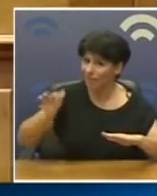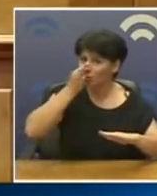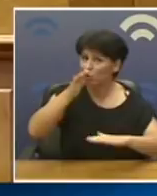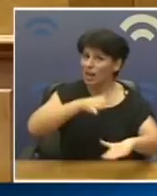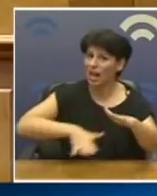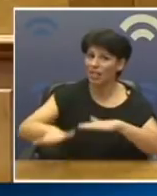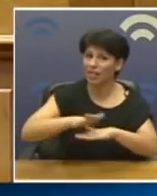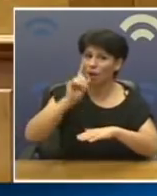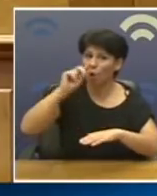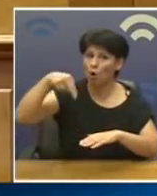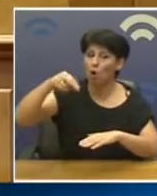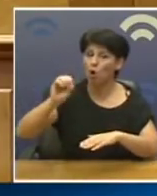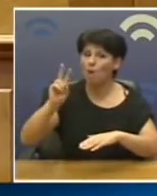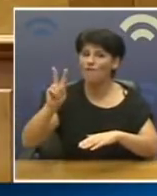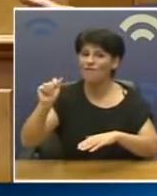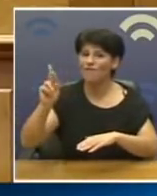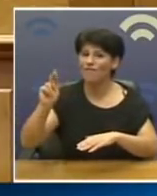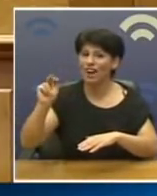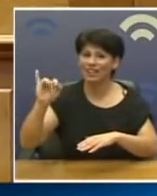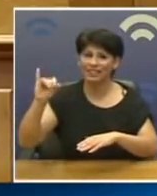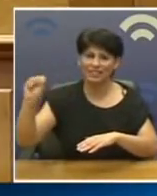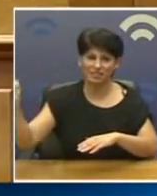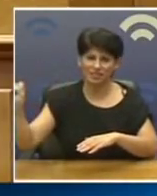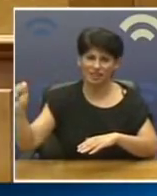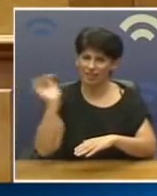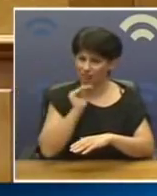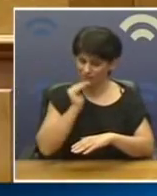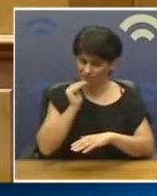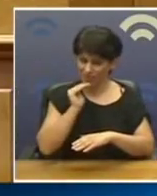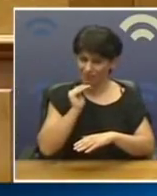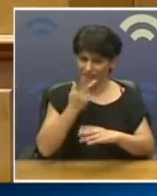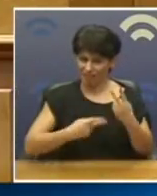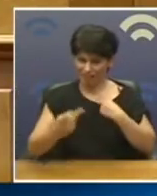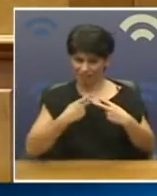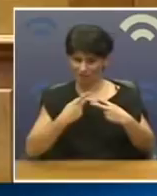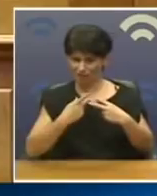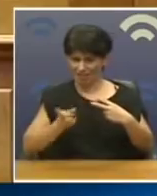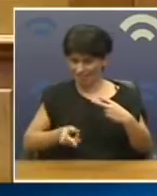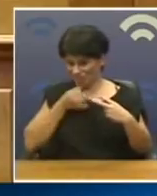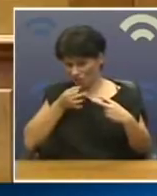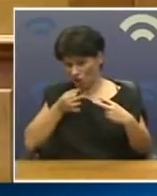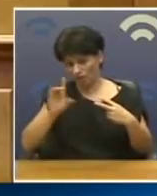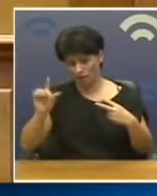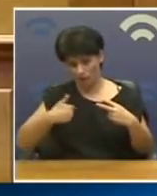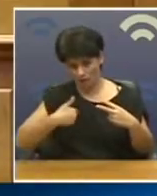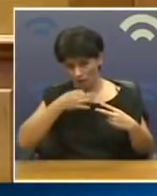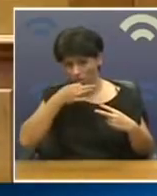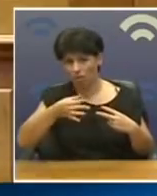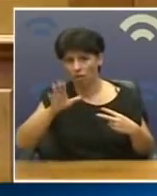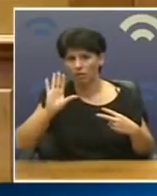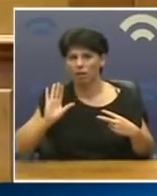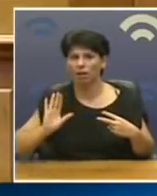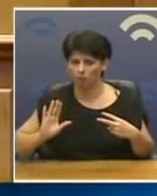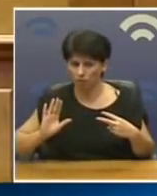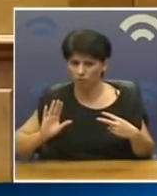Νοβάρτης? Μη σπεύσετε να με κατηγορήσετε για κινδυνολόγο. Μη σπεύσετε, δεν τα λέω εγώ αυτά.